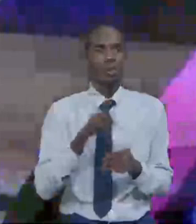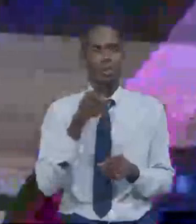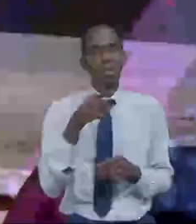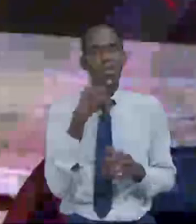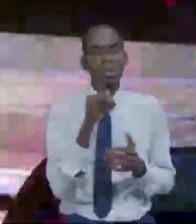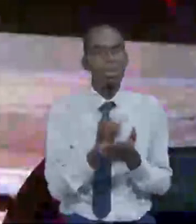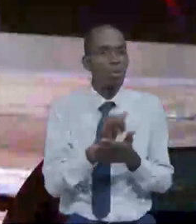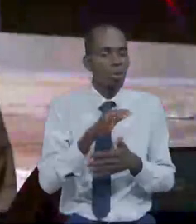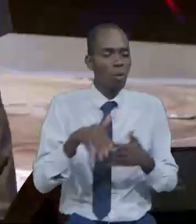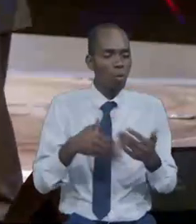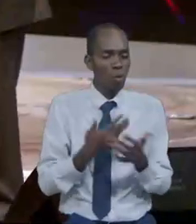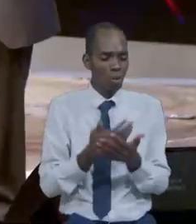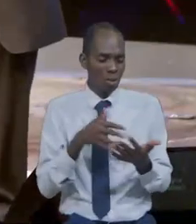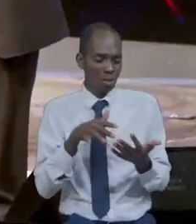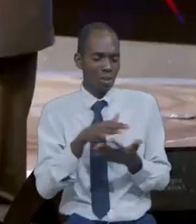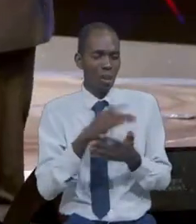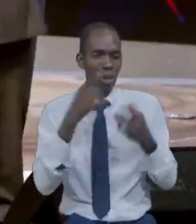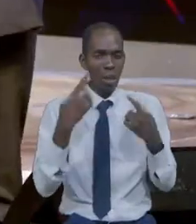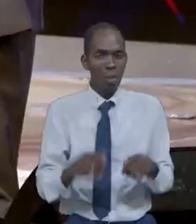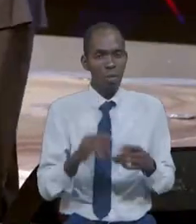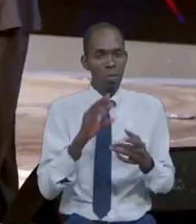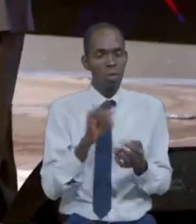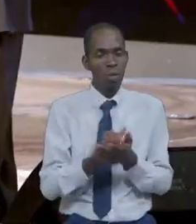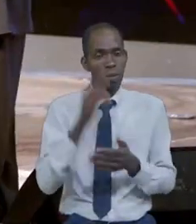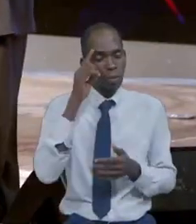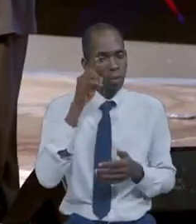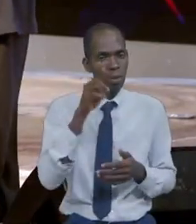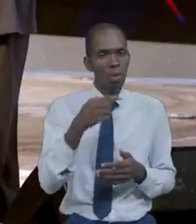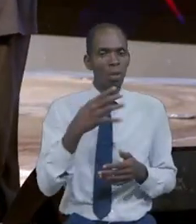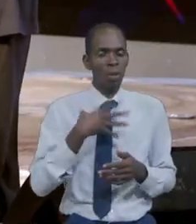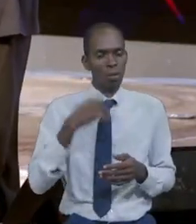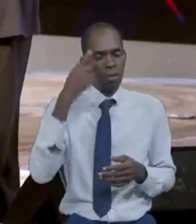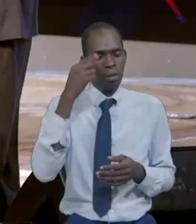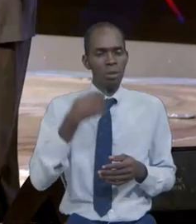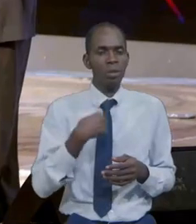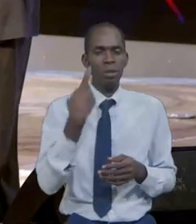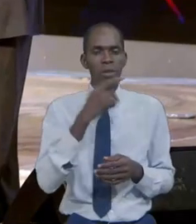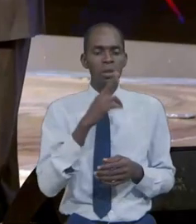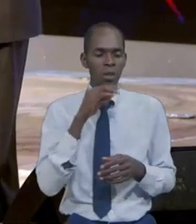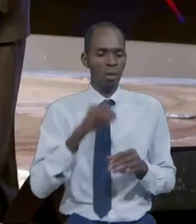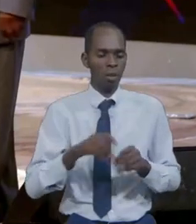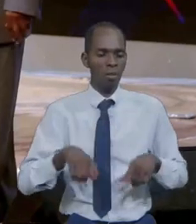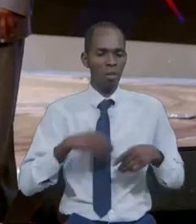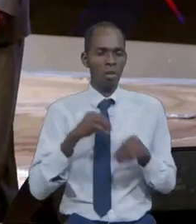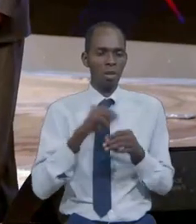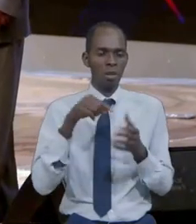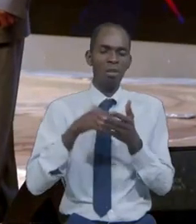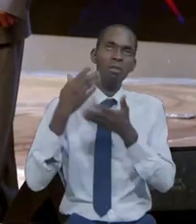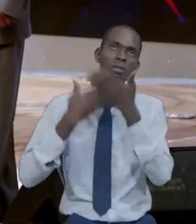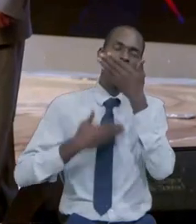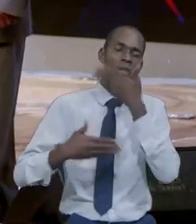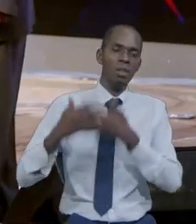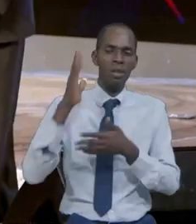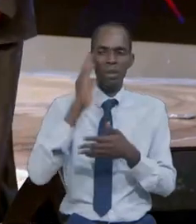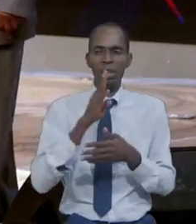toutes ces choses lui sont arrivées afin que toi et moi qui vivons dans cette génération, qu'il soit